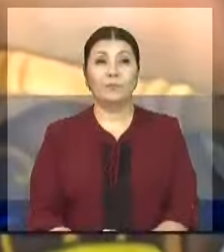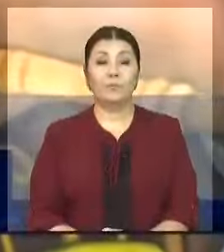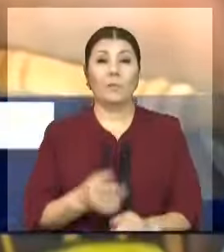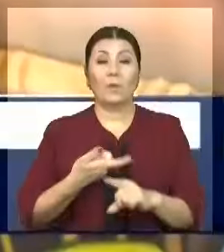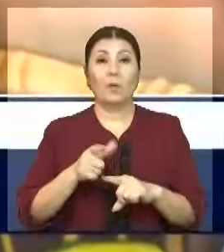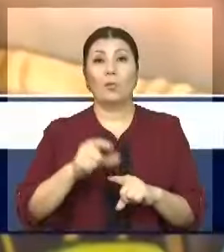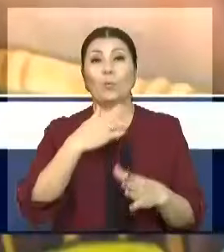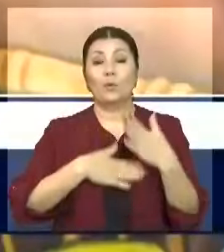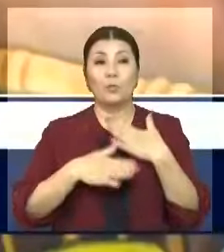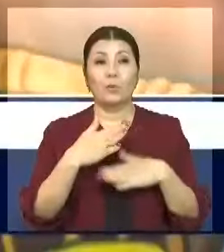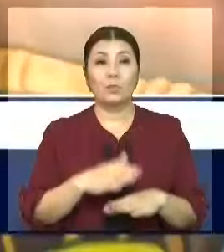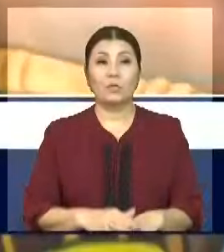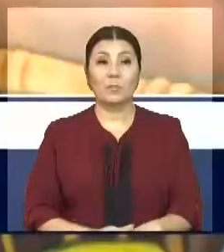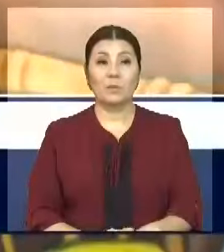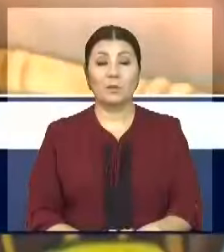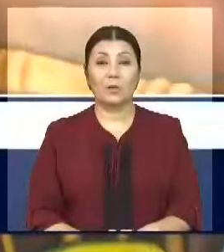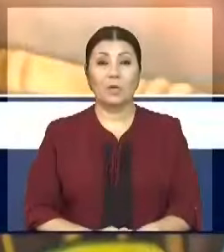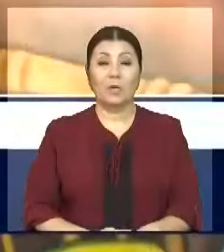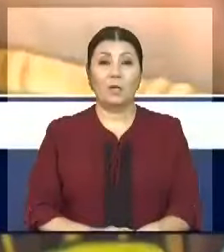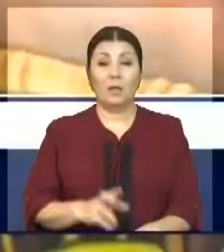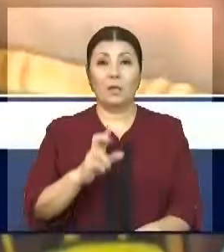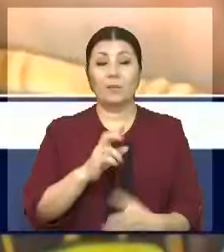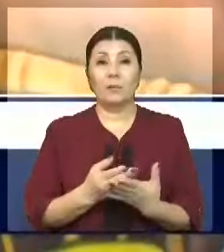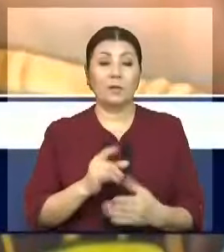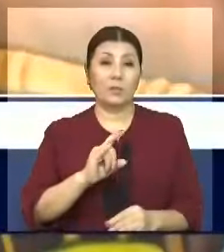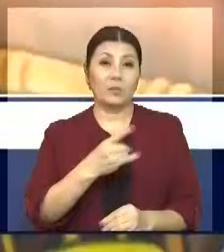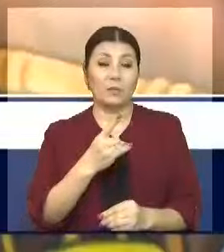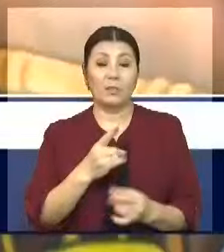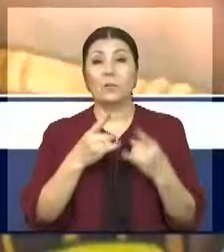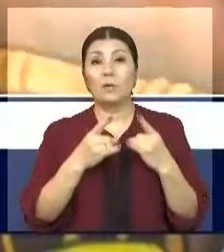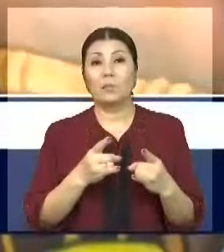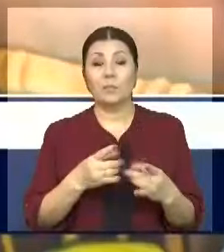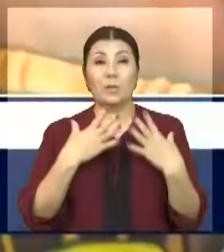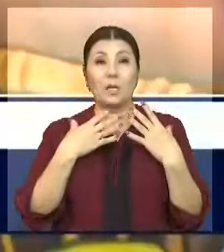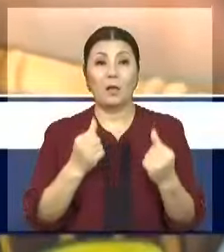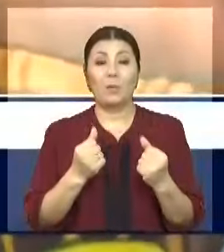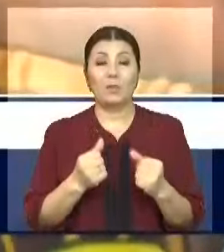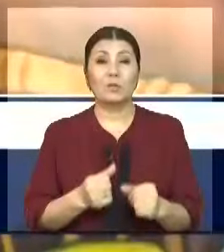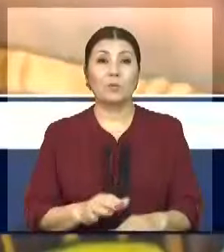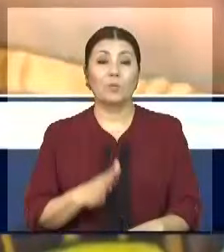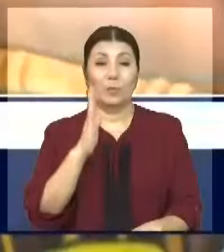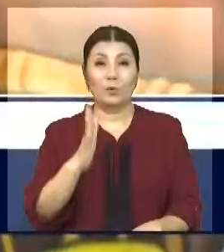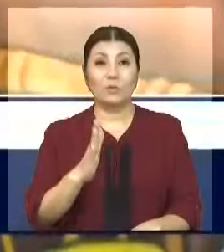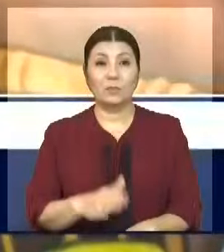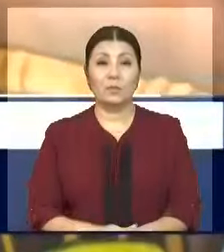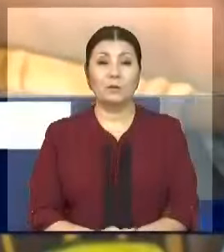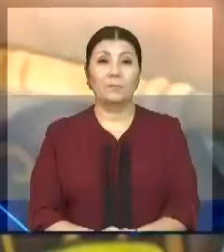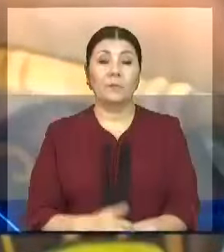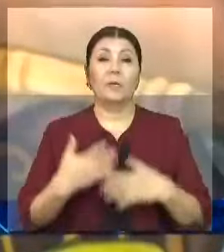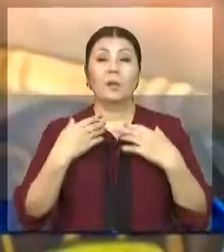енді, Құдай берген балаларым енді, аман сау бәрі, ауырмас сауымған денсаулықты мықты